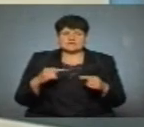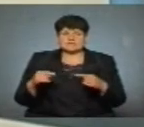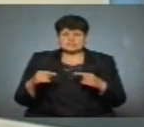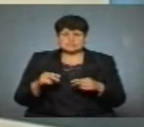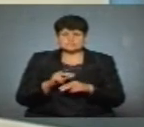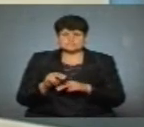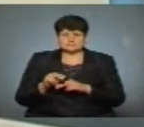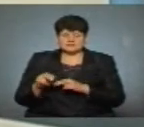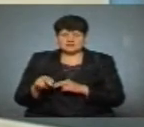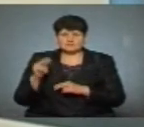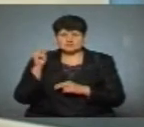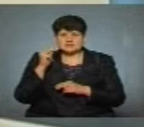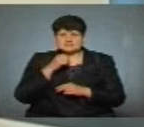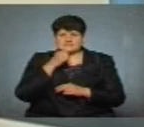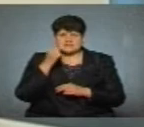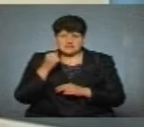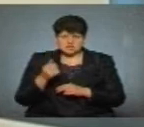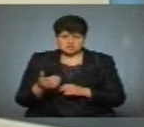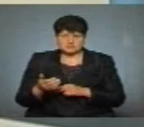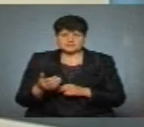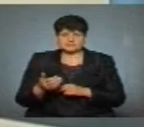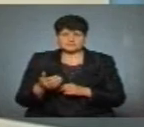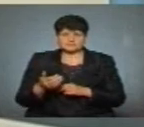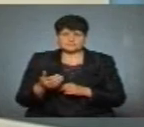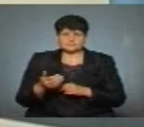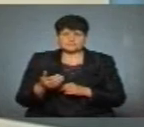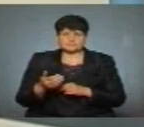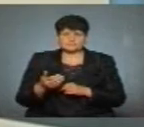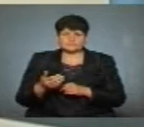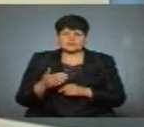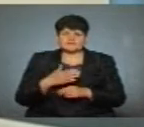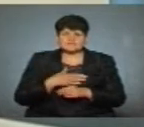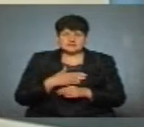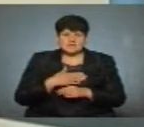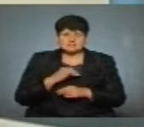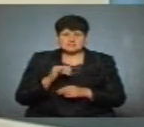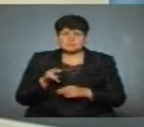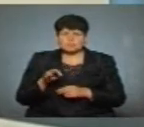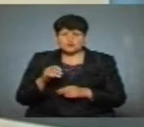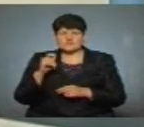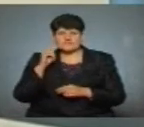вишколи. Вчилися в старших, скажімо так, від нас і по віку,